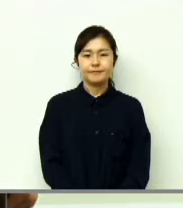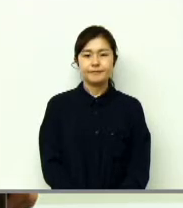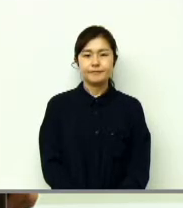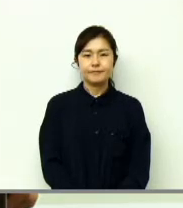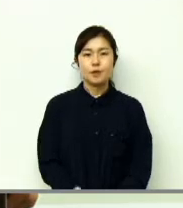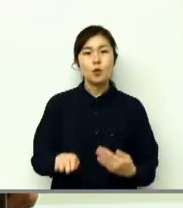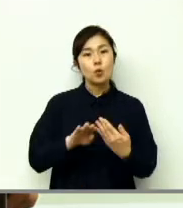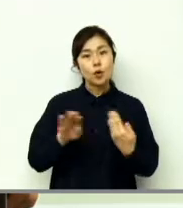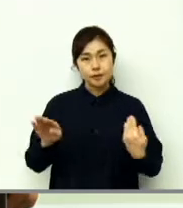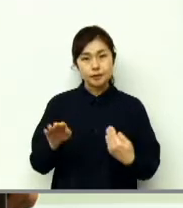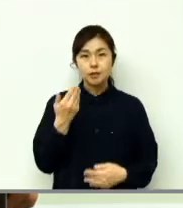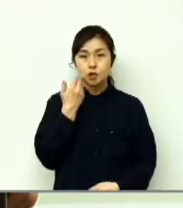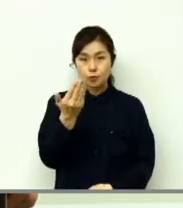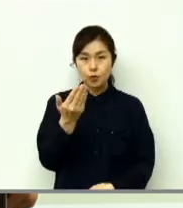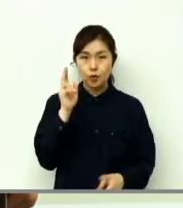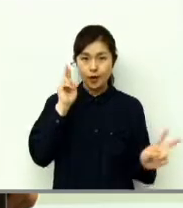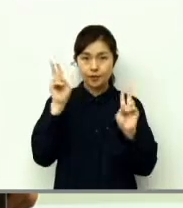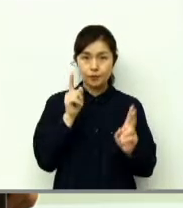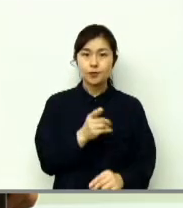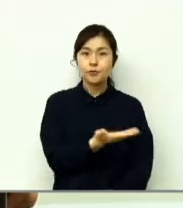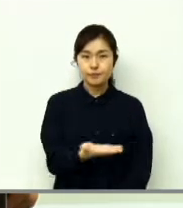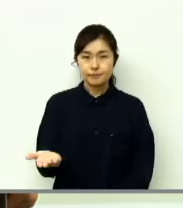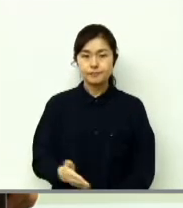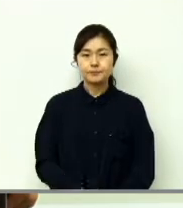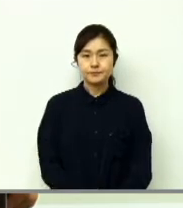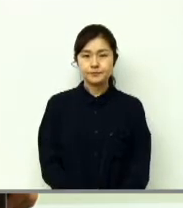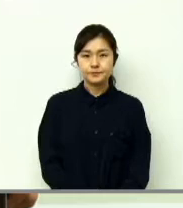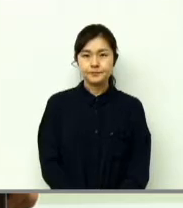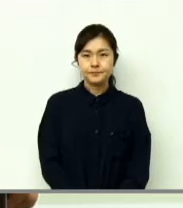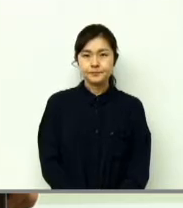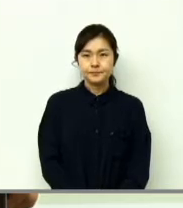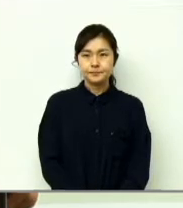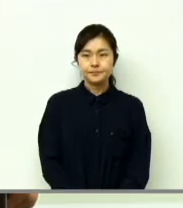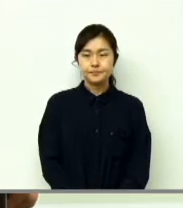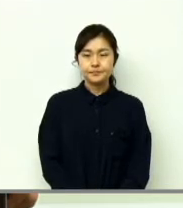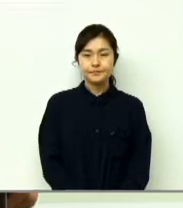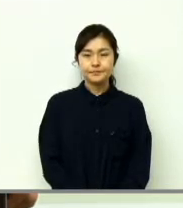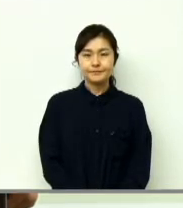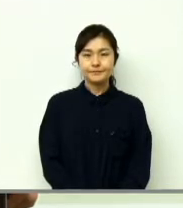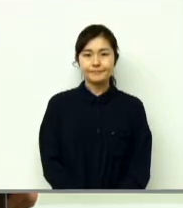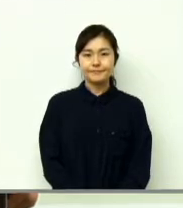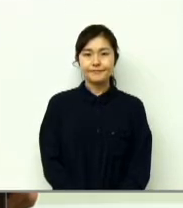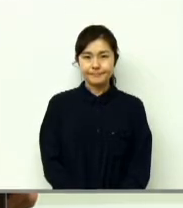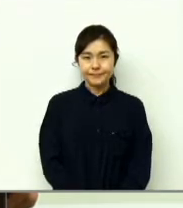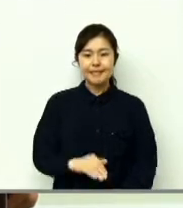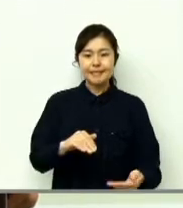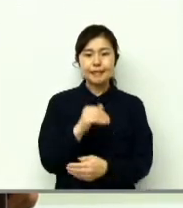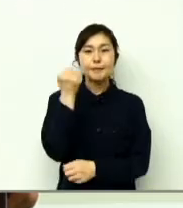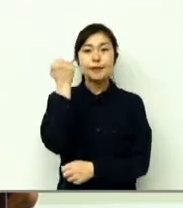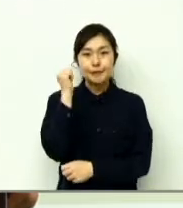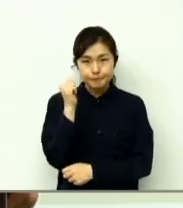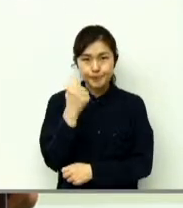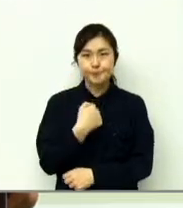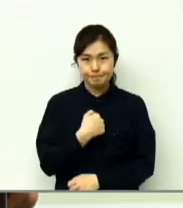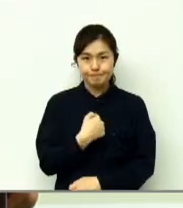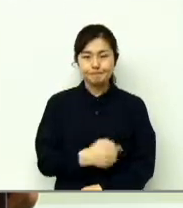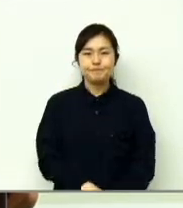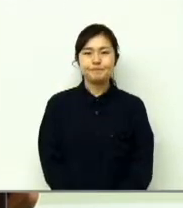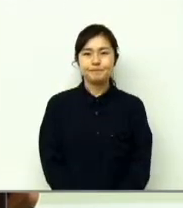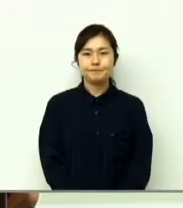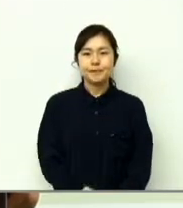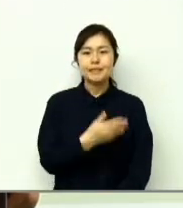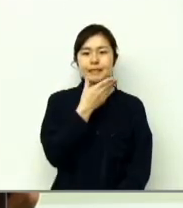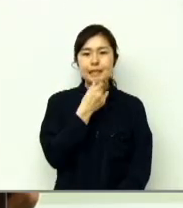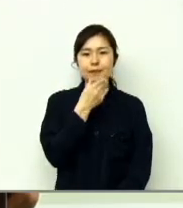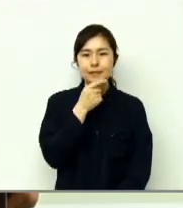他に質問のある者はありますか。 はい、 埼玉新聞新井と申します。はい、幸せ倍増プ